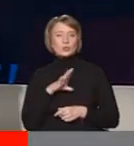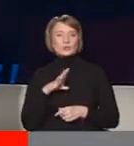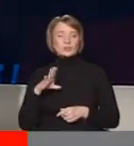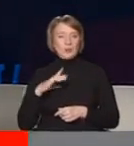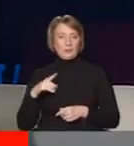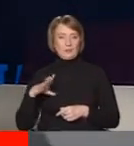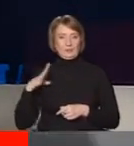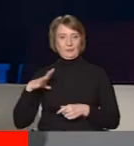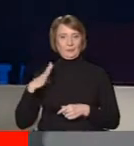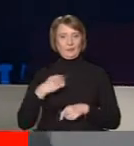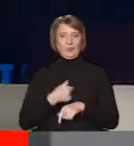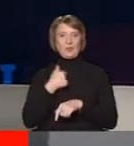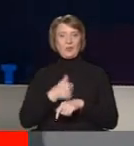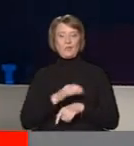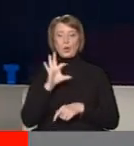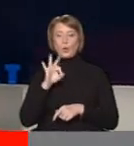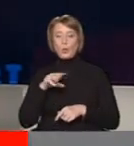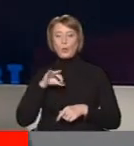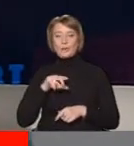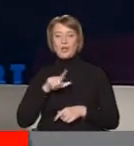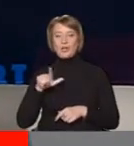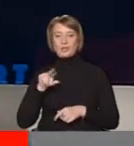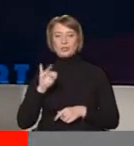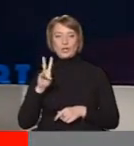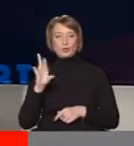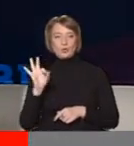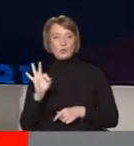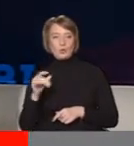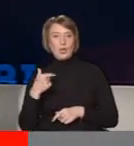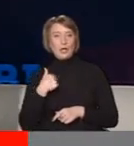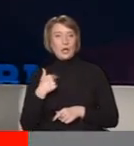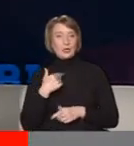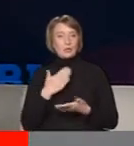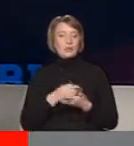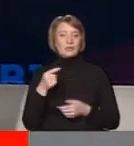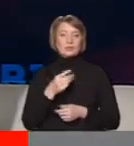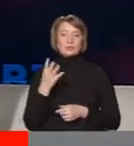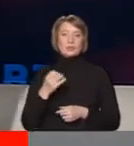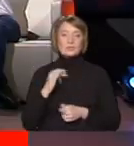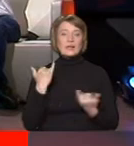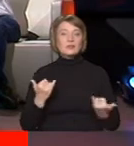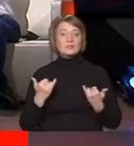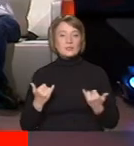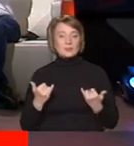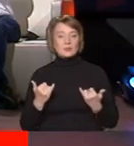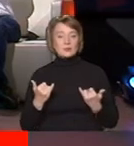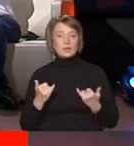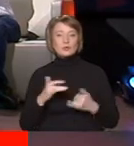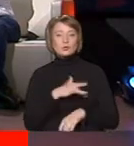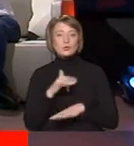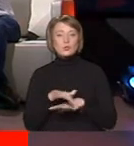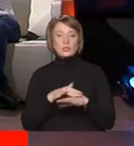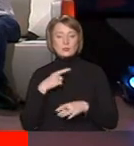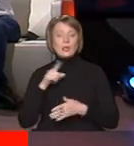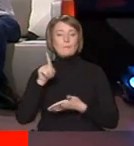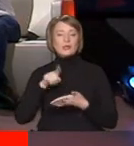голову, так, якого виборча кампанія була набагато дорожче мене, він набрав 8%, я набрав 24%. Так? Найкраще назад після «Слуг народу». Тому я переконаний,